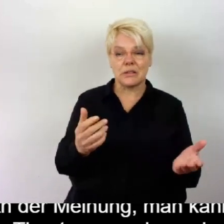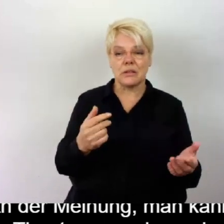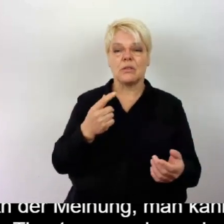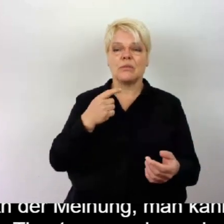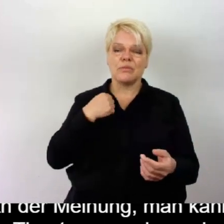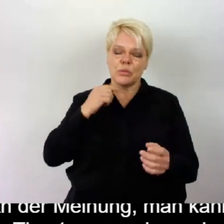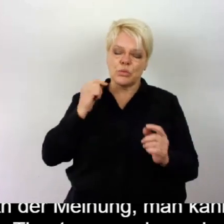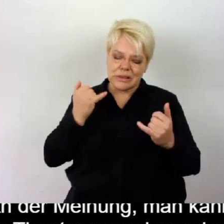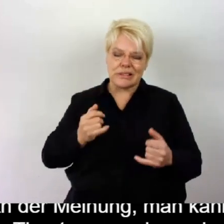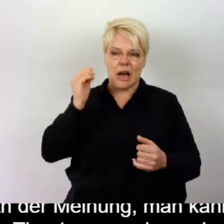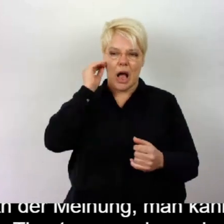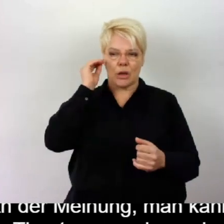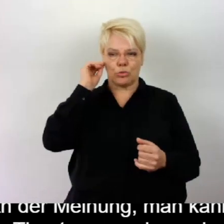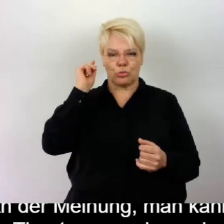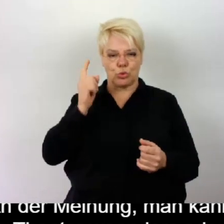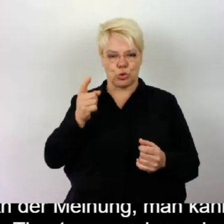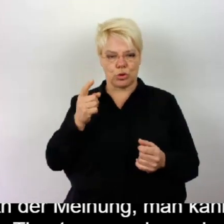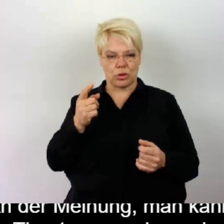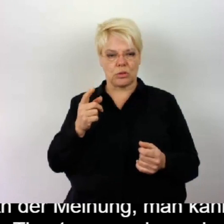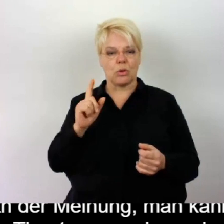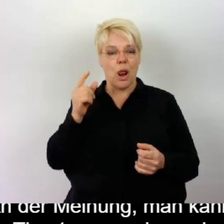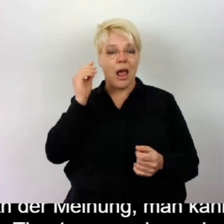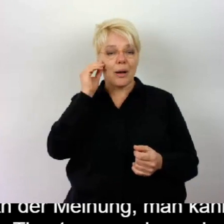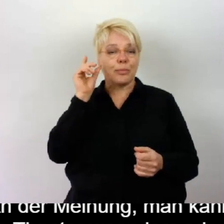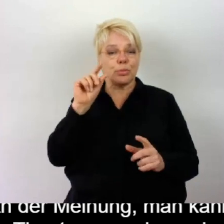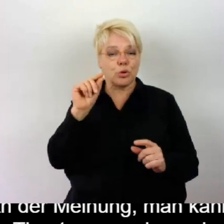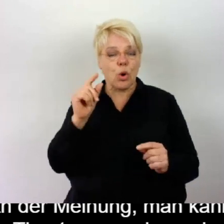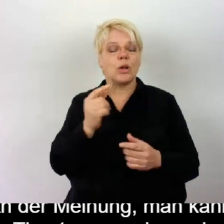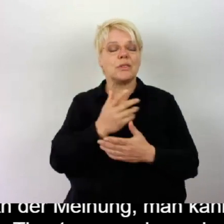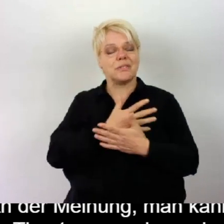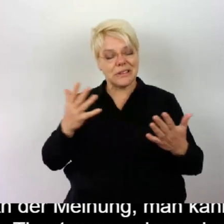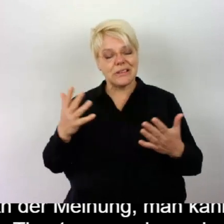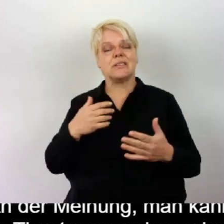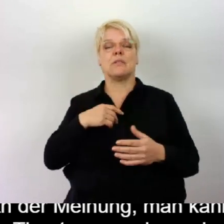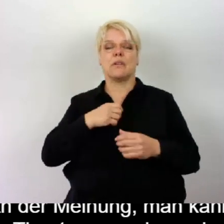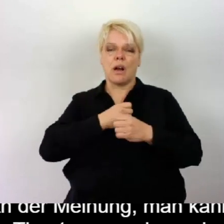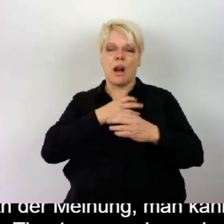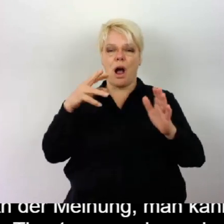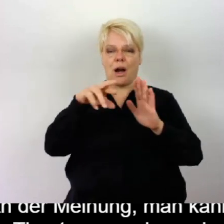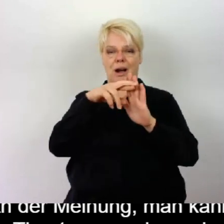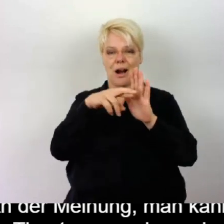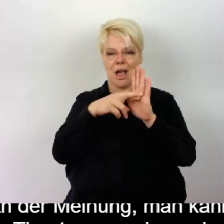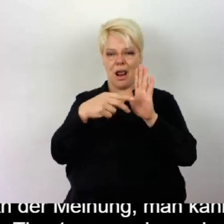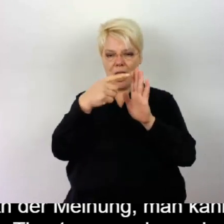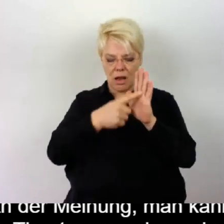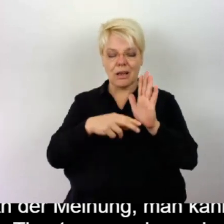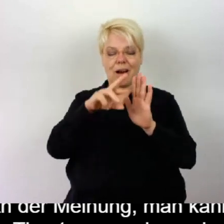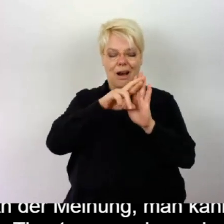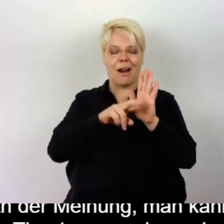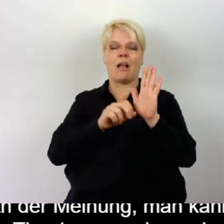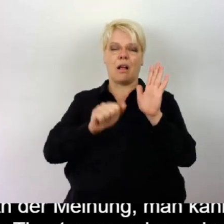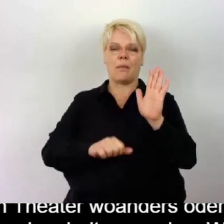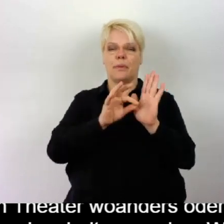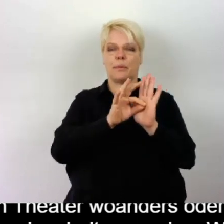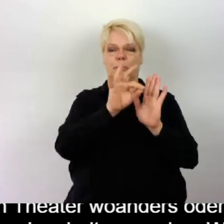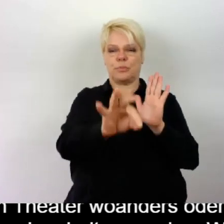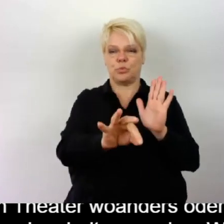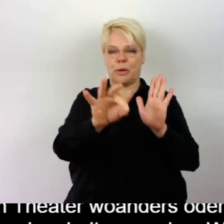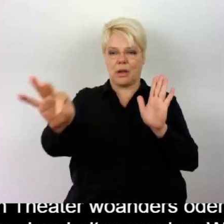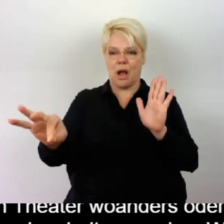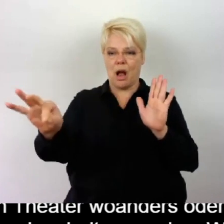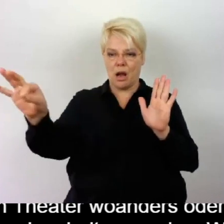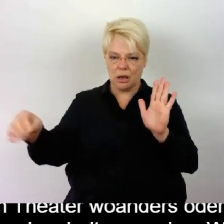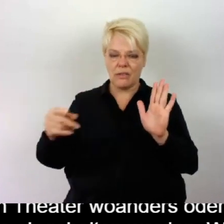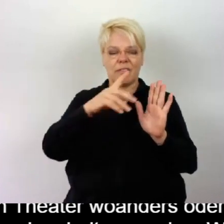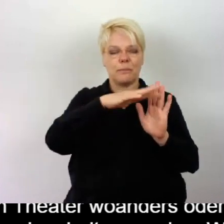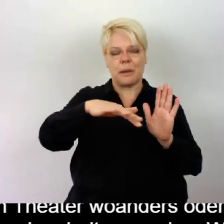einfach nur sagen, jetzt nicht wieder so überstürzt, wie man es vorstellen kann und wie wir es ja hatten, dass man dann gleich hunderte von Zelten daneben macht und Ähnliches